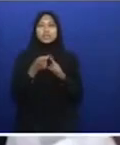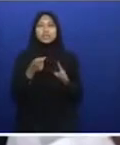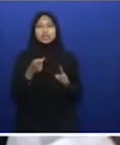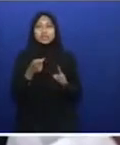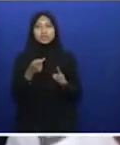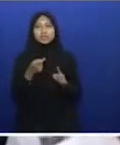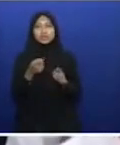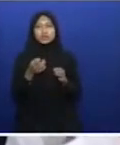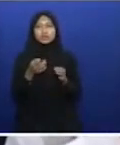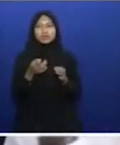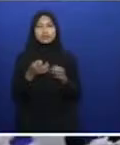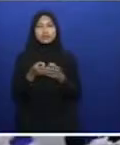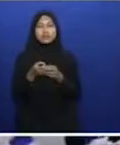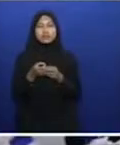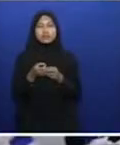Bisnis.